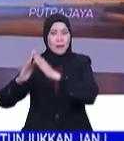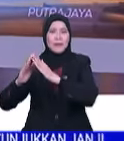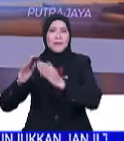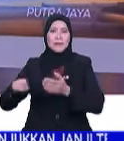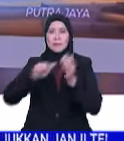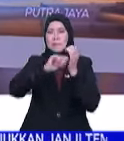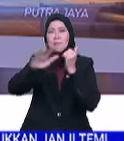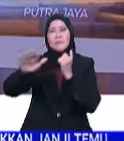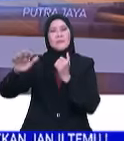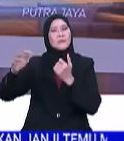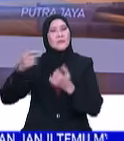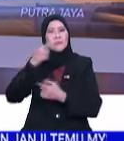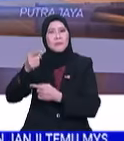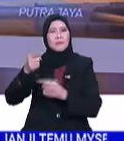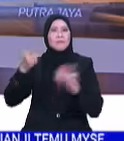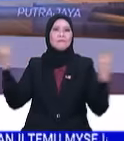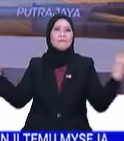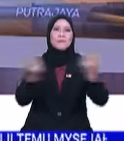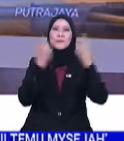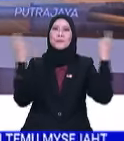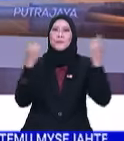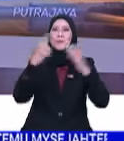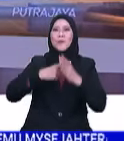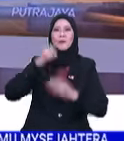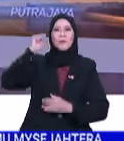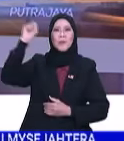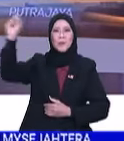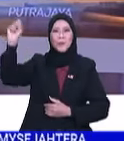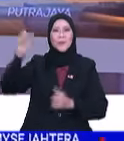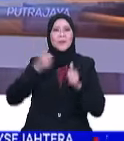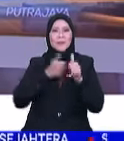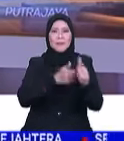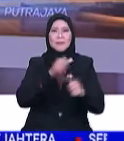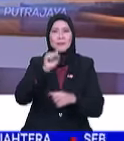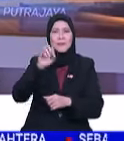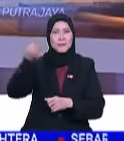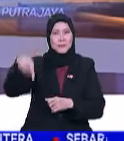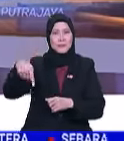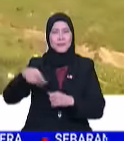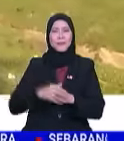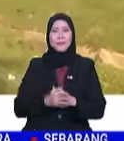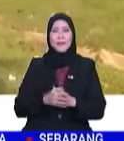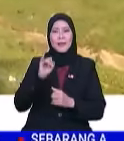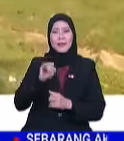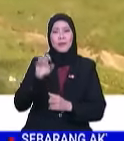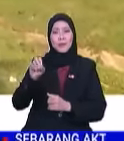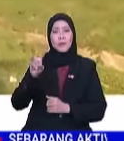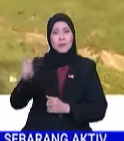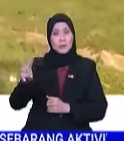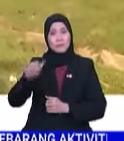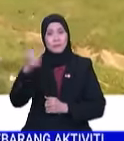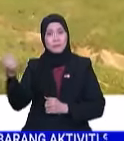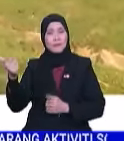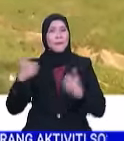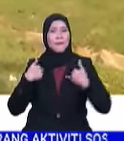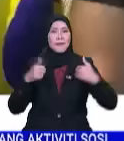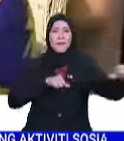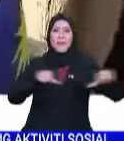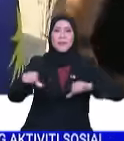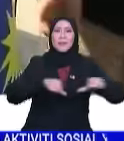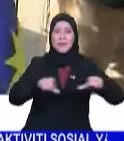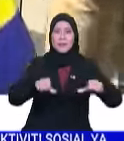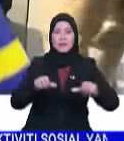menyeru masyarakat meraihkan Bulan Kebangsaan dengan pematuhan SOP. Selain IOW, turut jadikan aktiviti